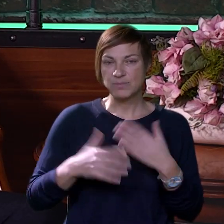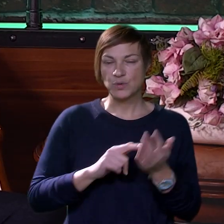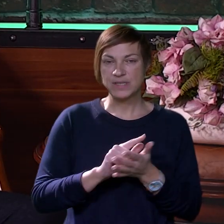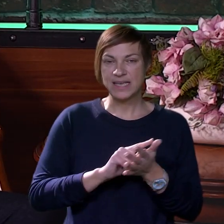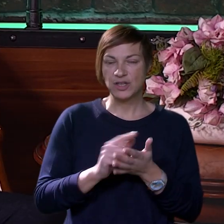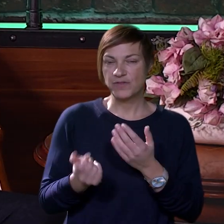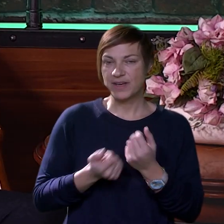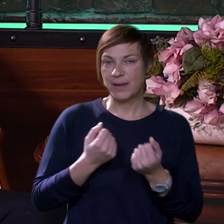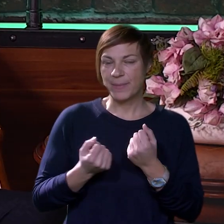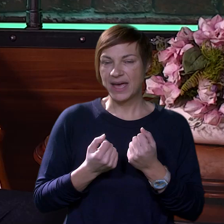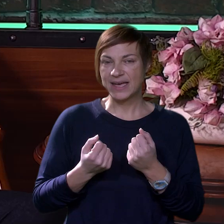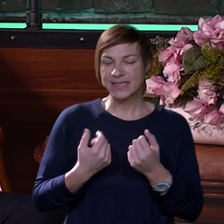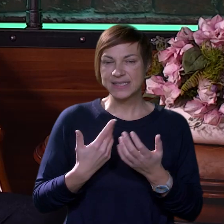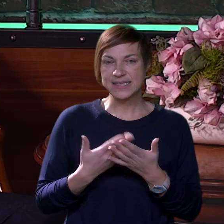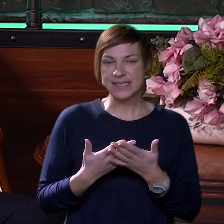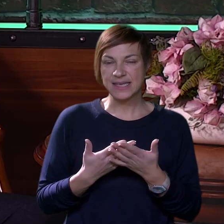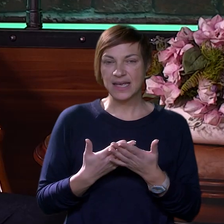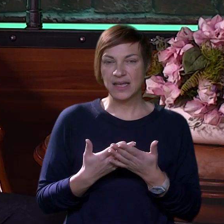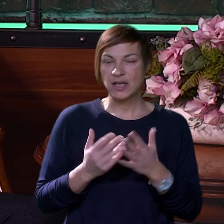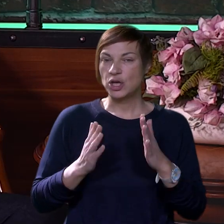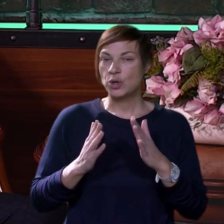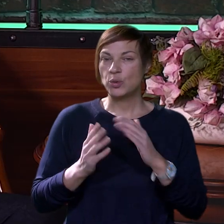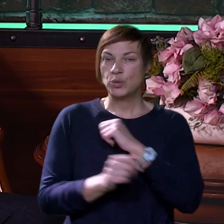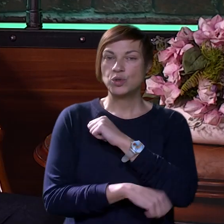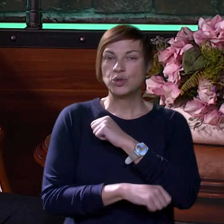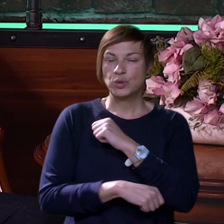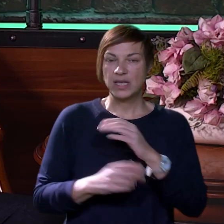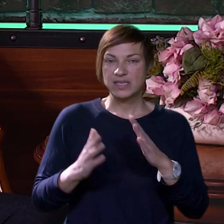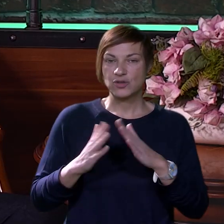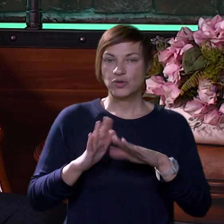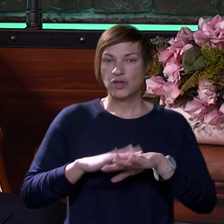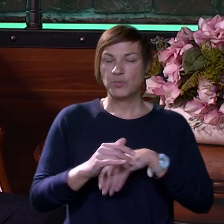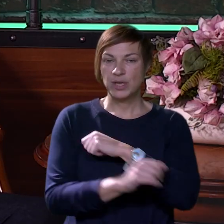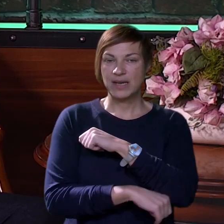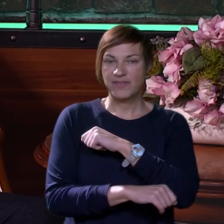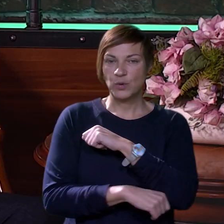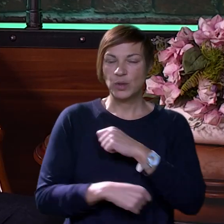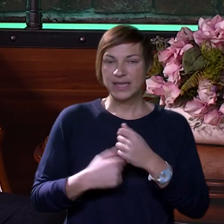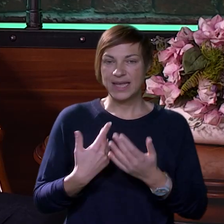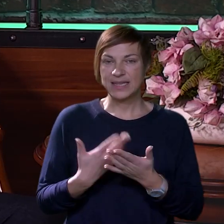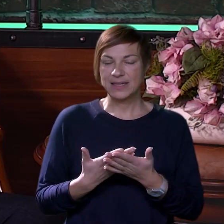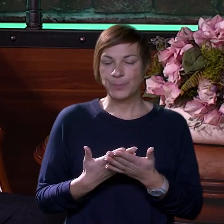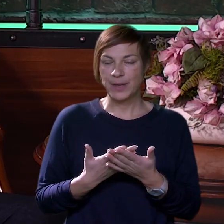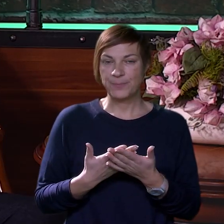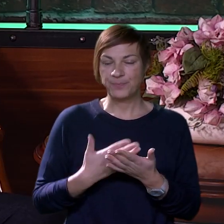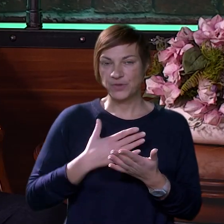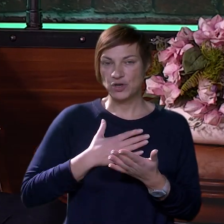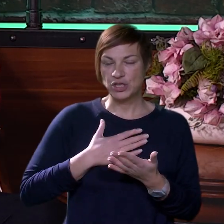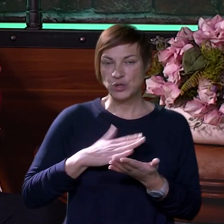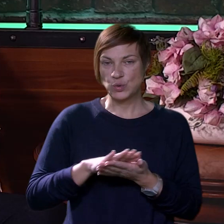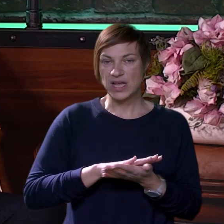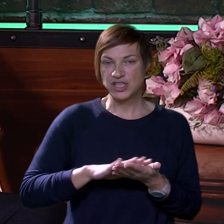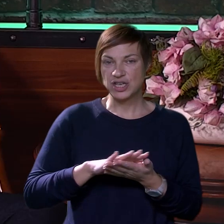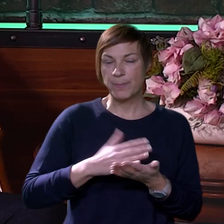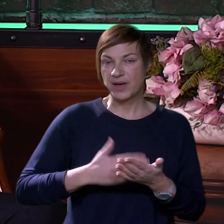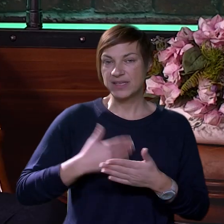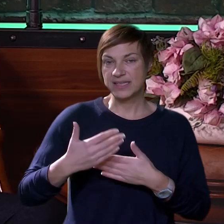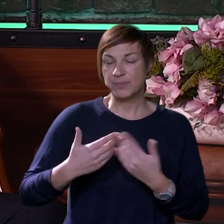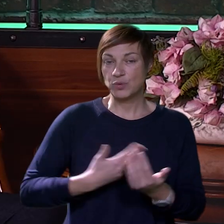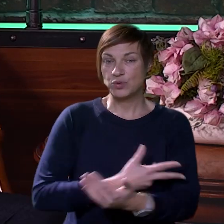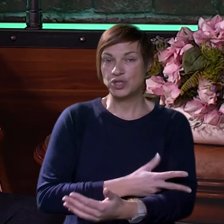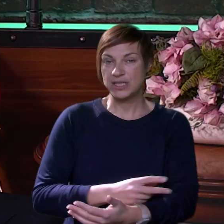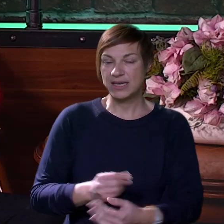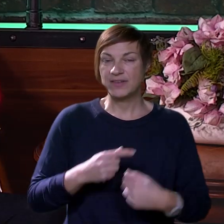u zadnje vrijeme akcije i u studentskom domu i na fakultetima. Tako da oni su naša baza, i